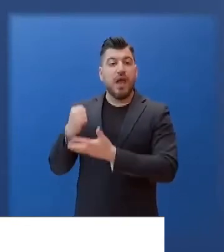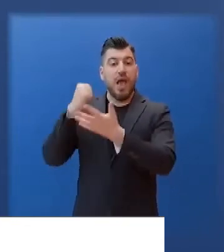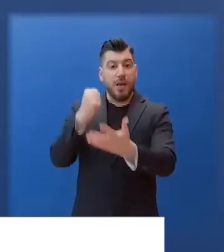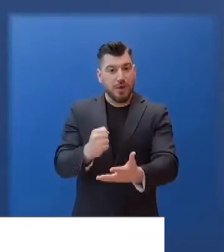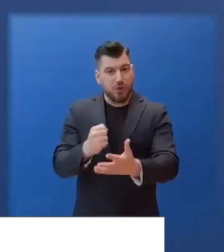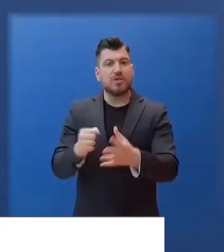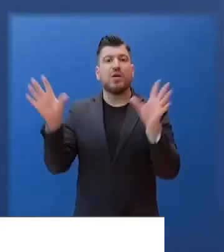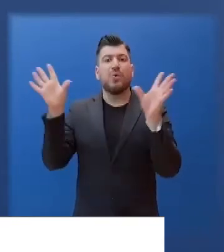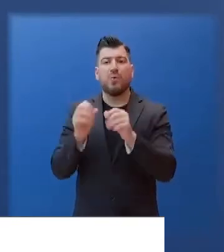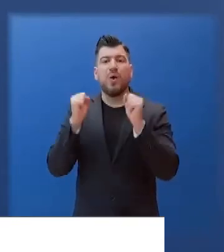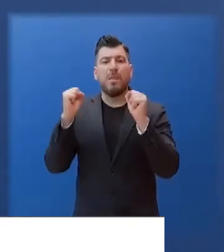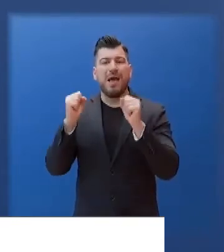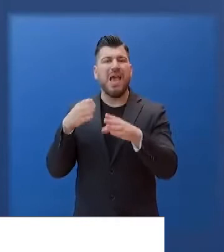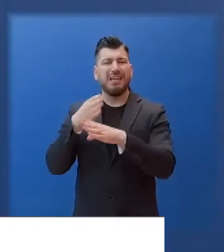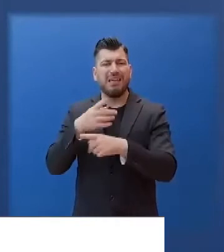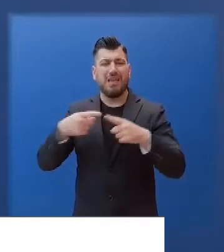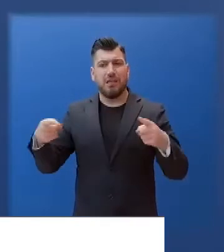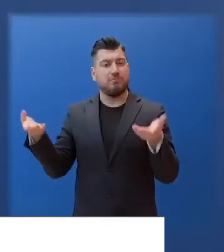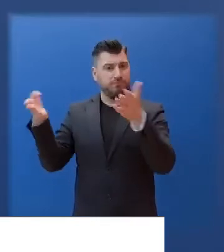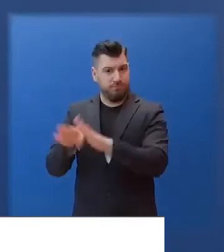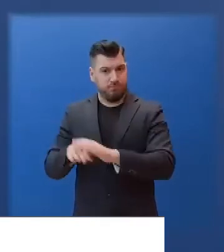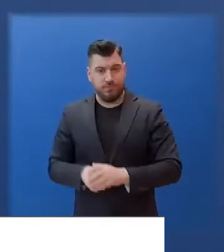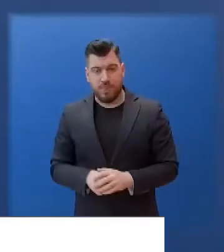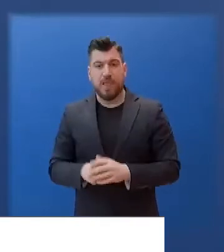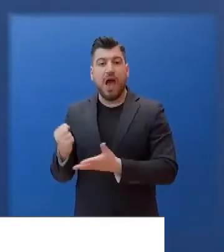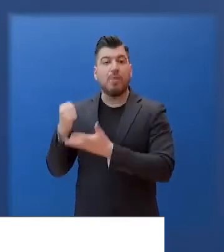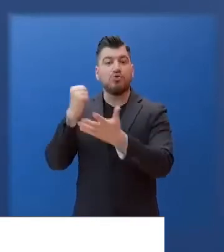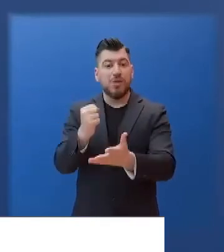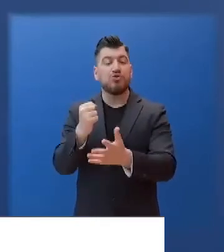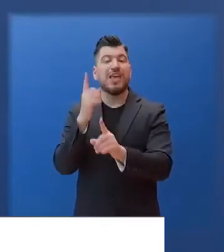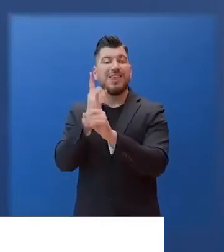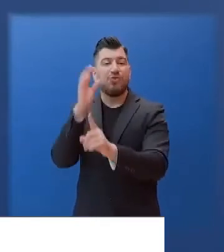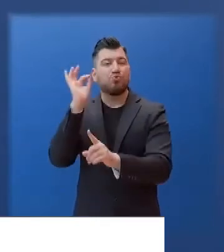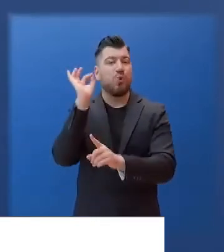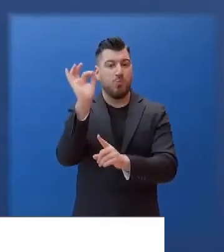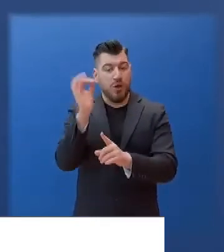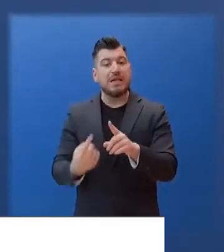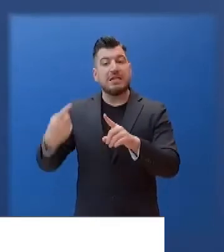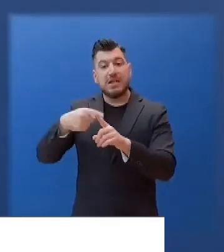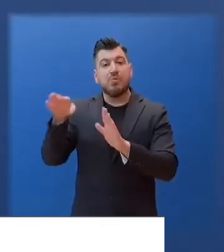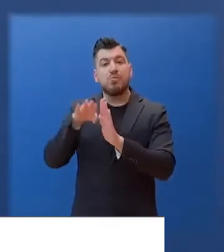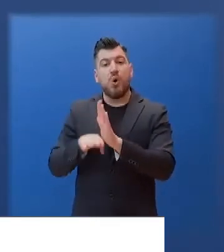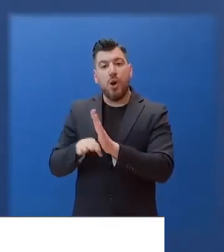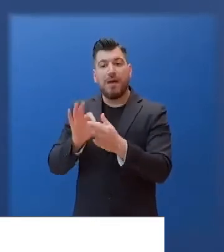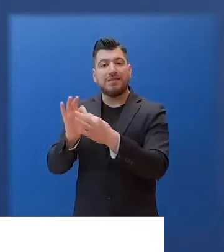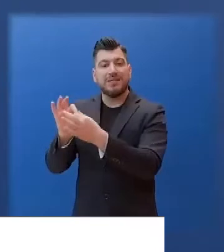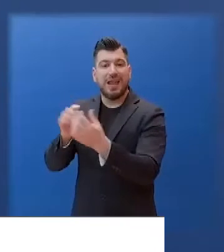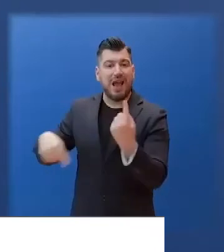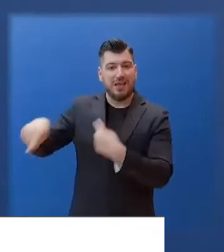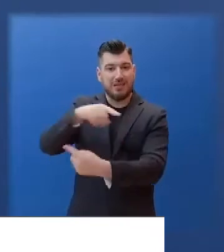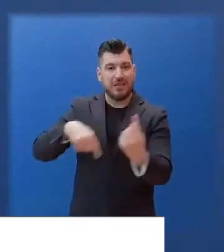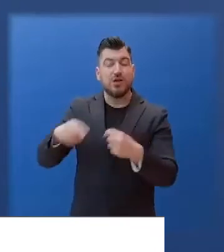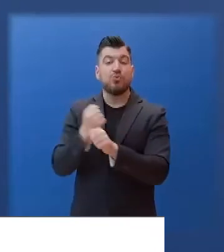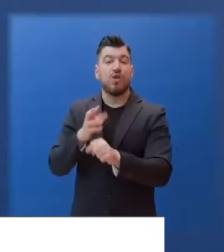των παγίων δαπανών των επιχειρήσεων, την αποζημίωση ειδικού σκοπού και το πρόγραμμα συνεργασία για τους εργαζόμενους, τη